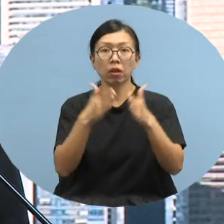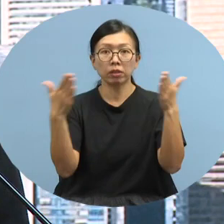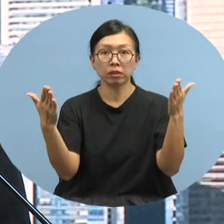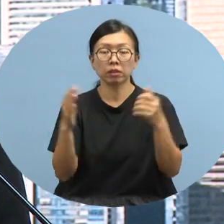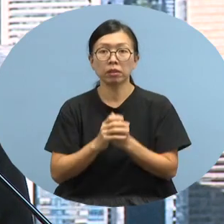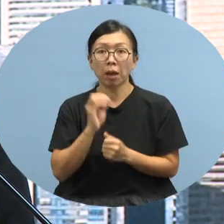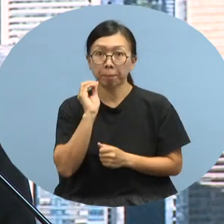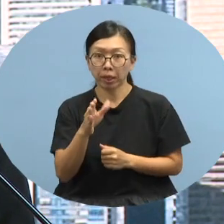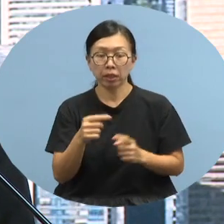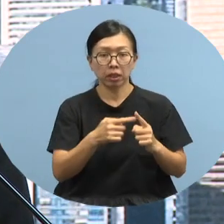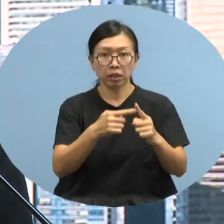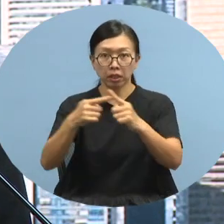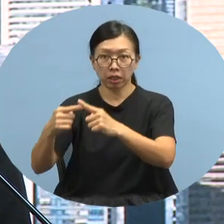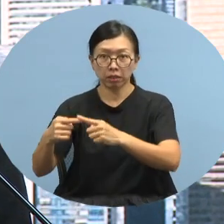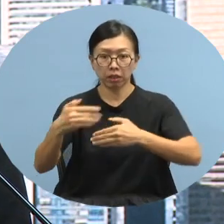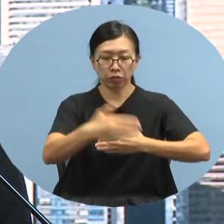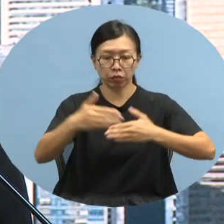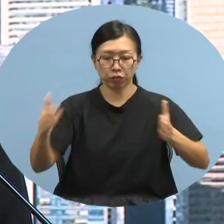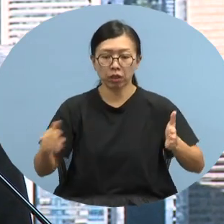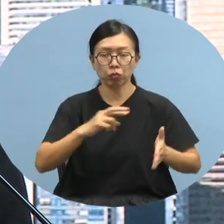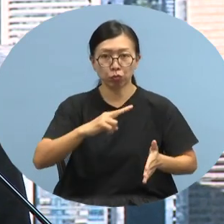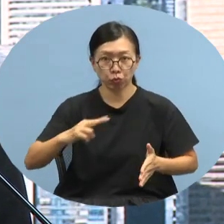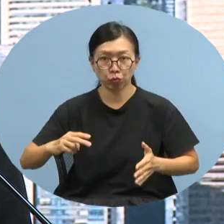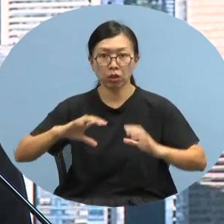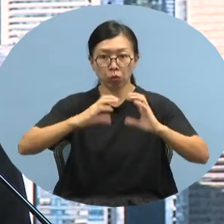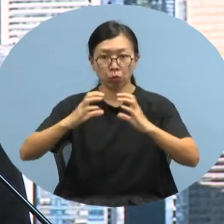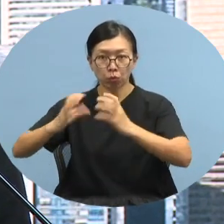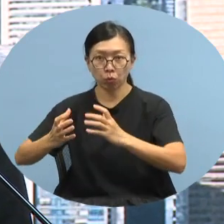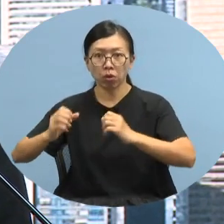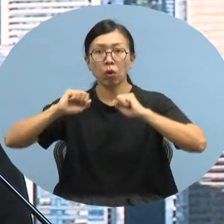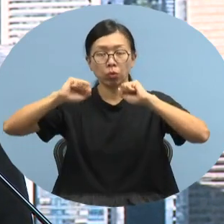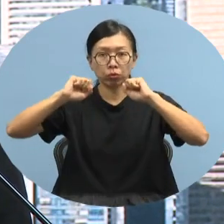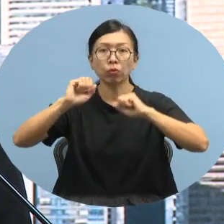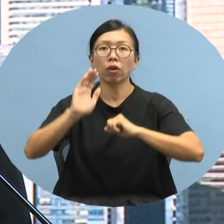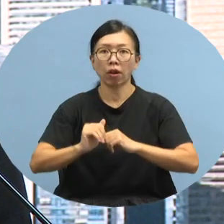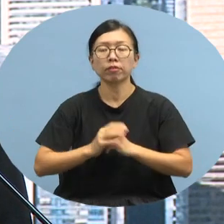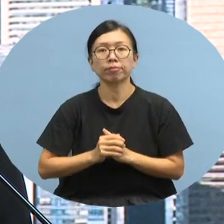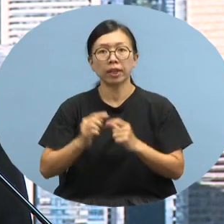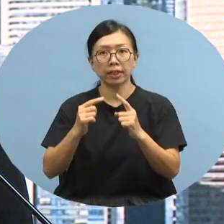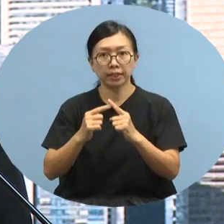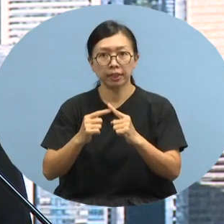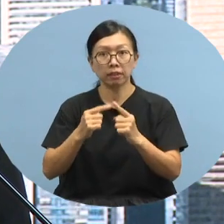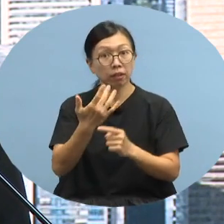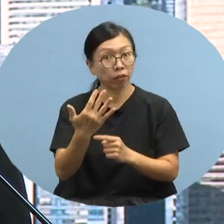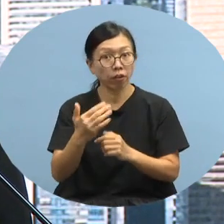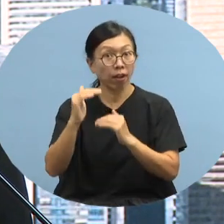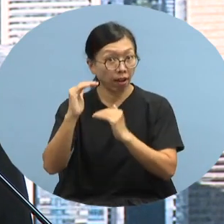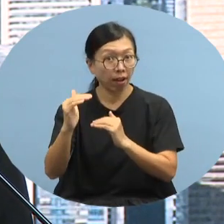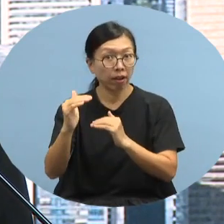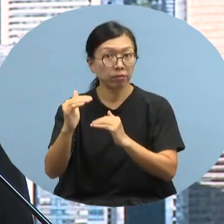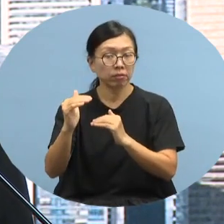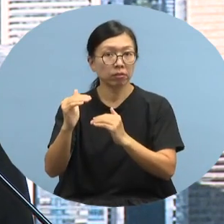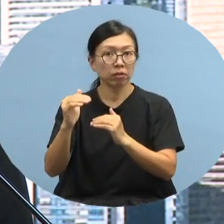容許市民呢在泳池進行對制的運動，人數的上限呢是該